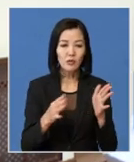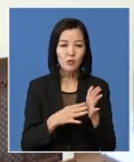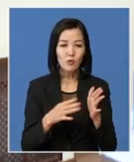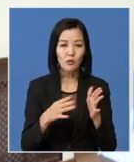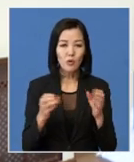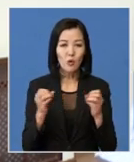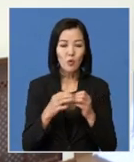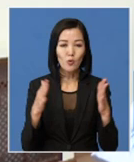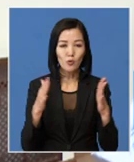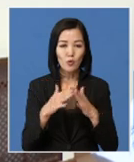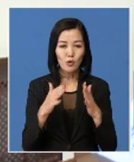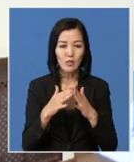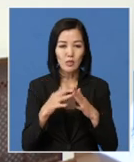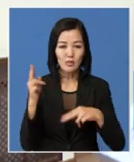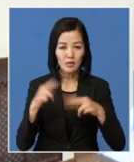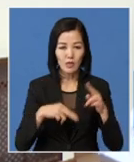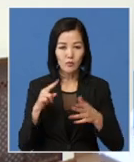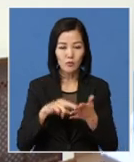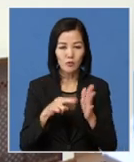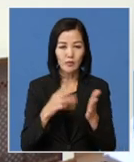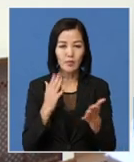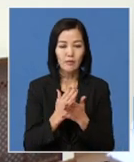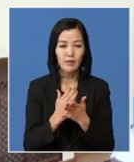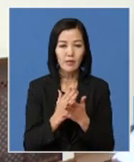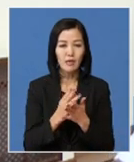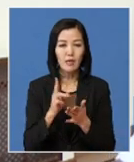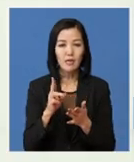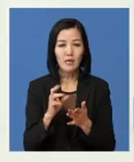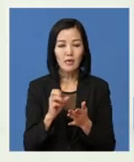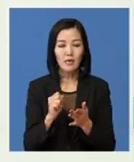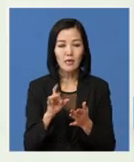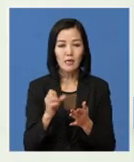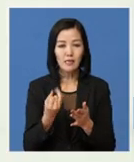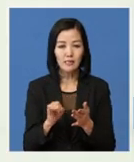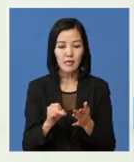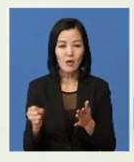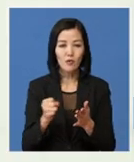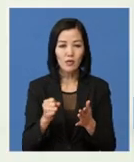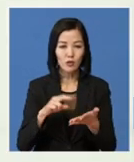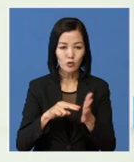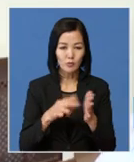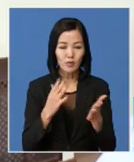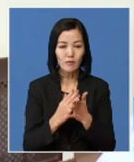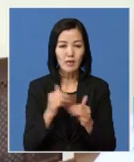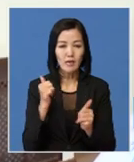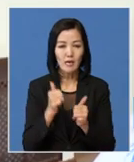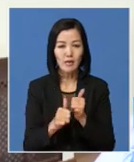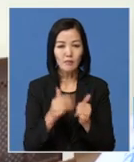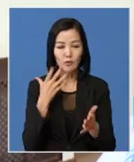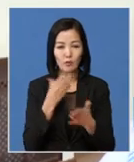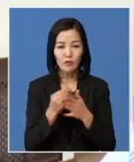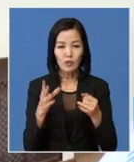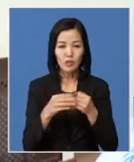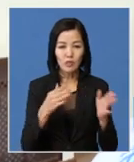8-9-10 үйге шейін салыну жоспарланып отыр. Қарасай ауданында сондай жоспарланып отыр. Қазір әрбір жерде өз жерлерін,